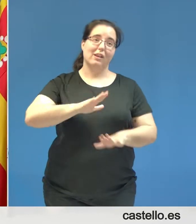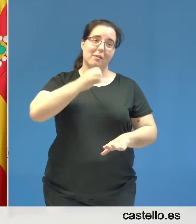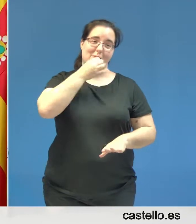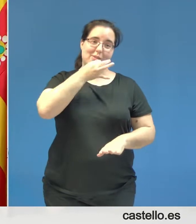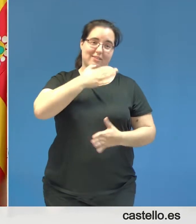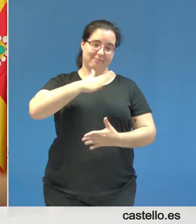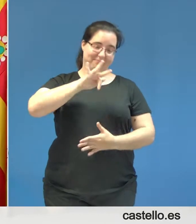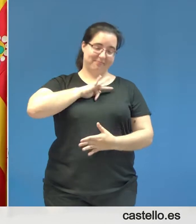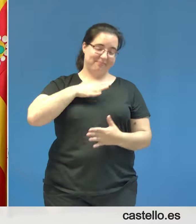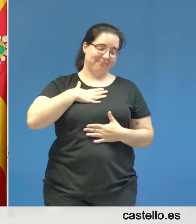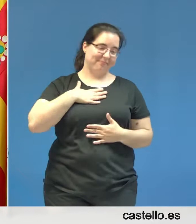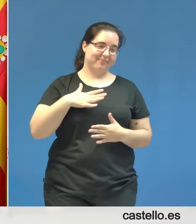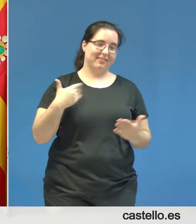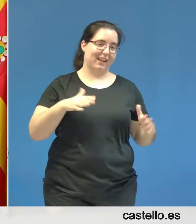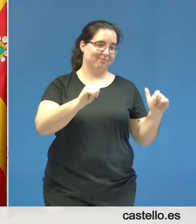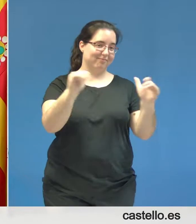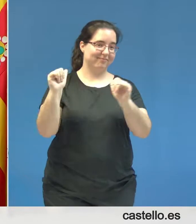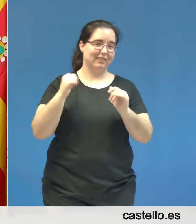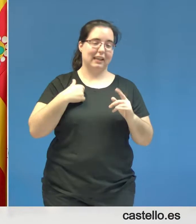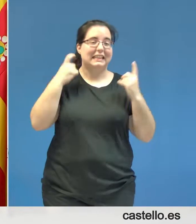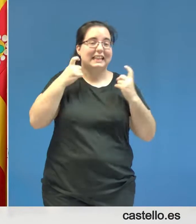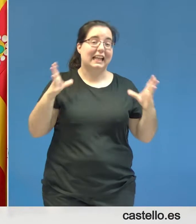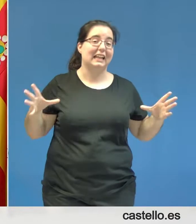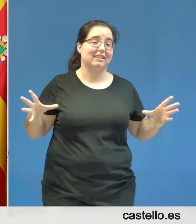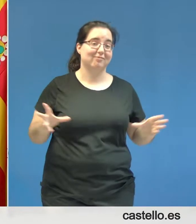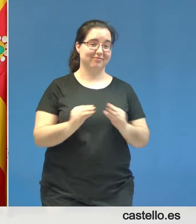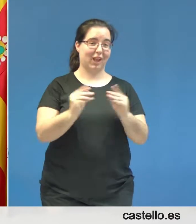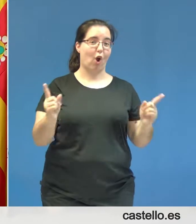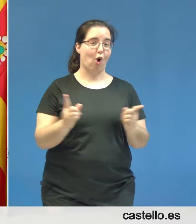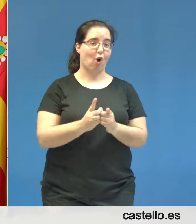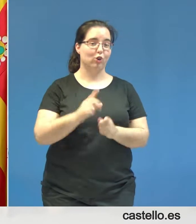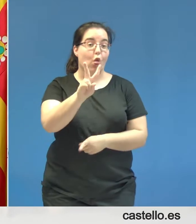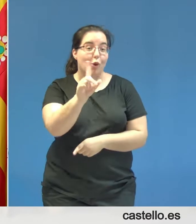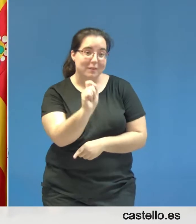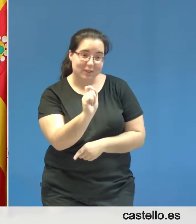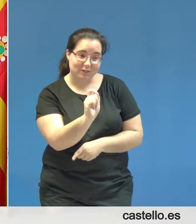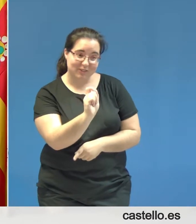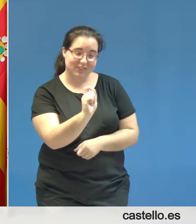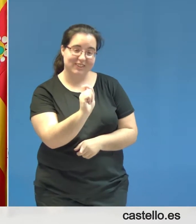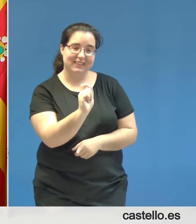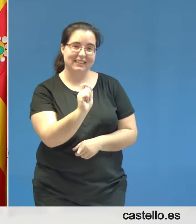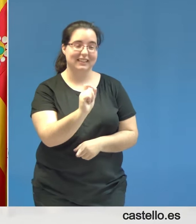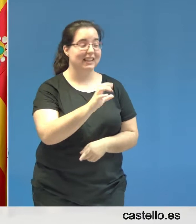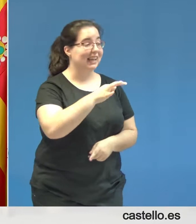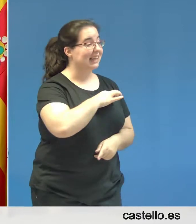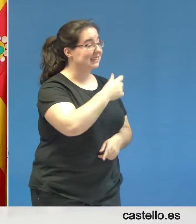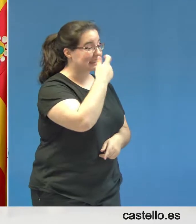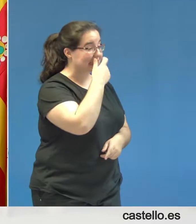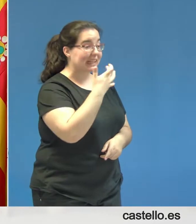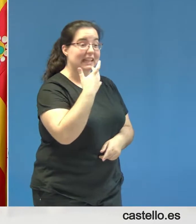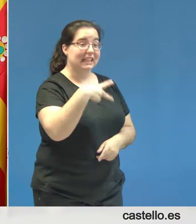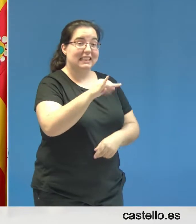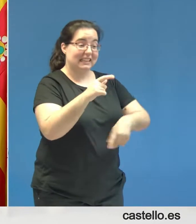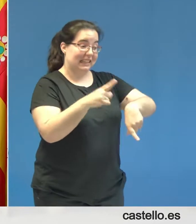seré breu, intentaré ser més breu del que soc habitualment, 2 minuts. No cal que posi... Senyor del senyor, no he puesto ni